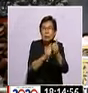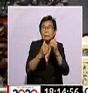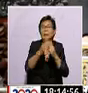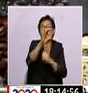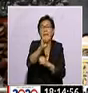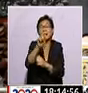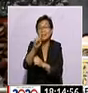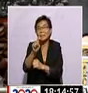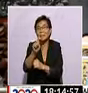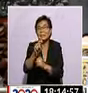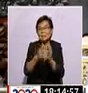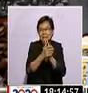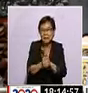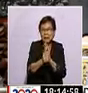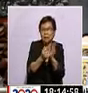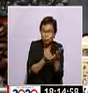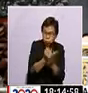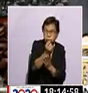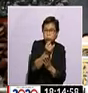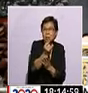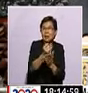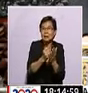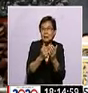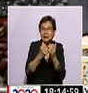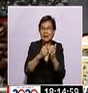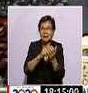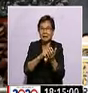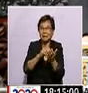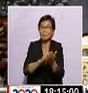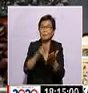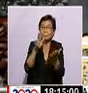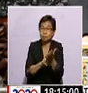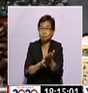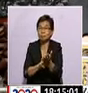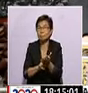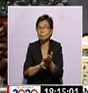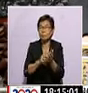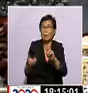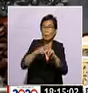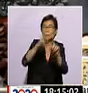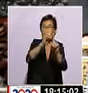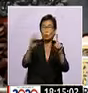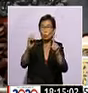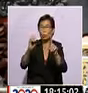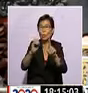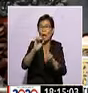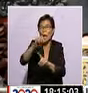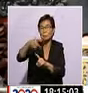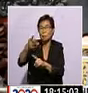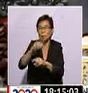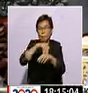cekap, accountable dan telus. Kerajaan akan menambah 100 orang kakitangan SPRM pada tahun